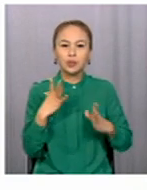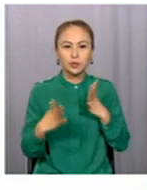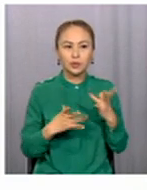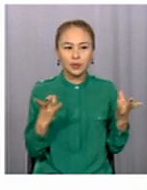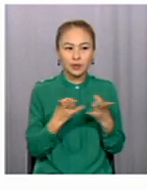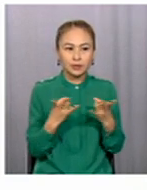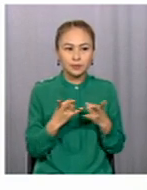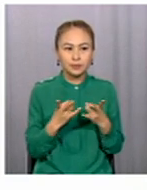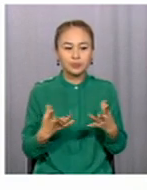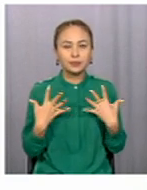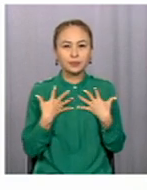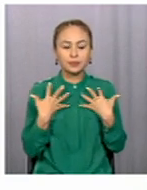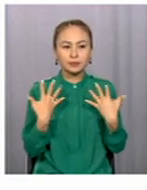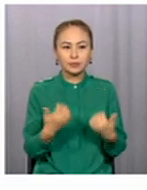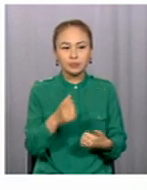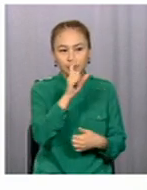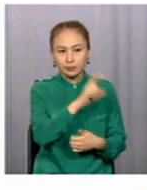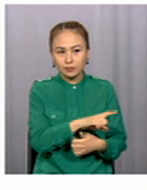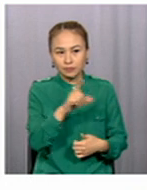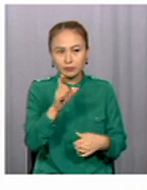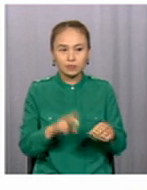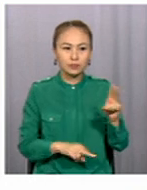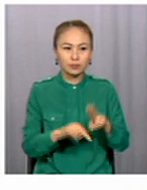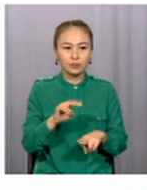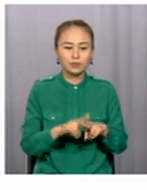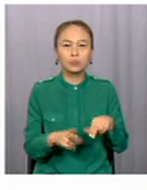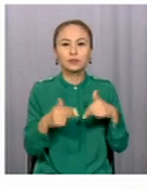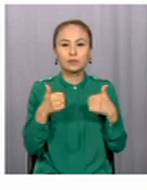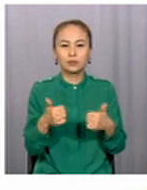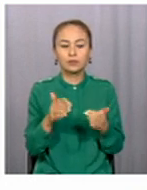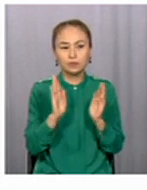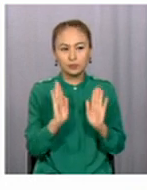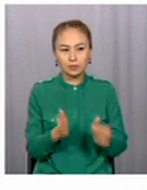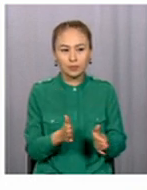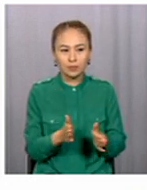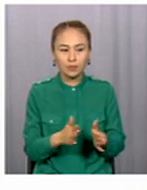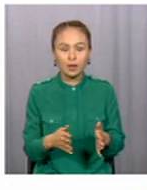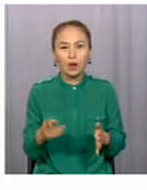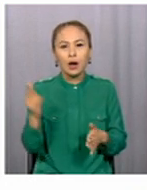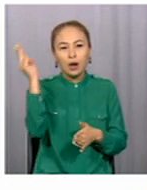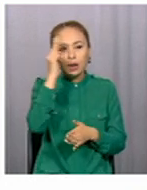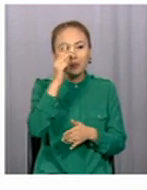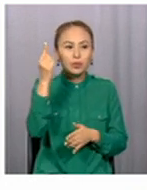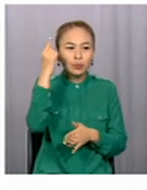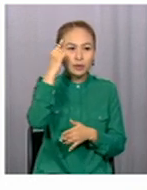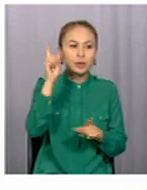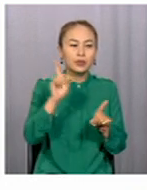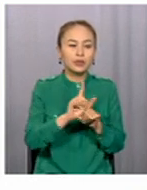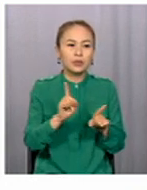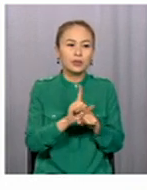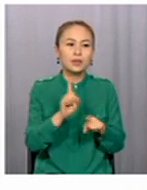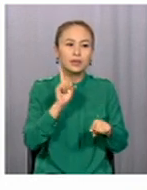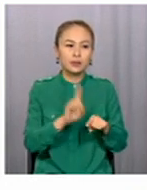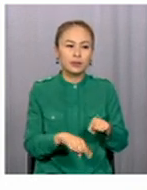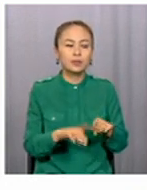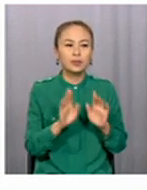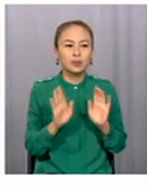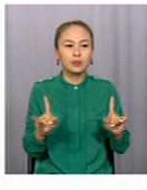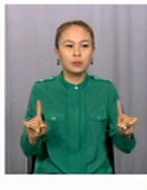шынықтыру керек. Дені сау адамның көңіл күйі жақсы болады. Ақыл ойы да тез